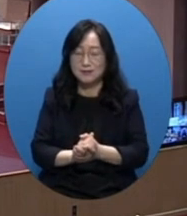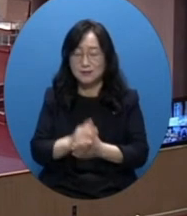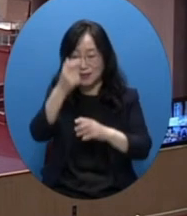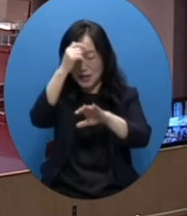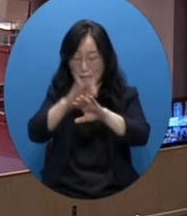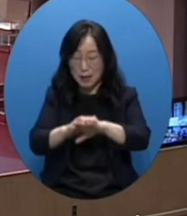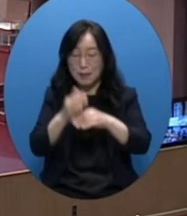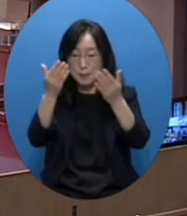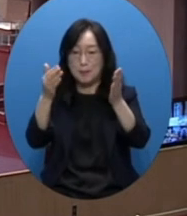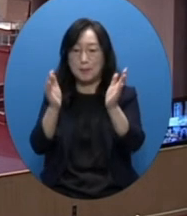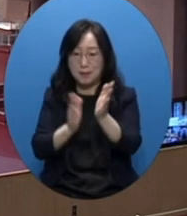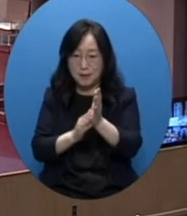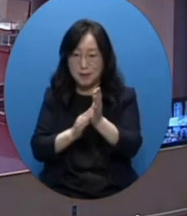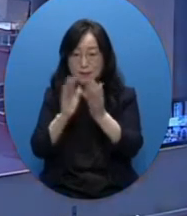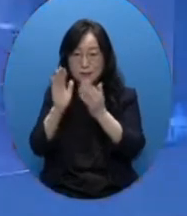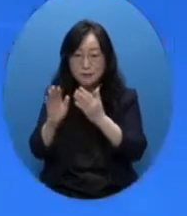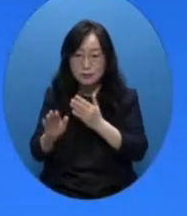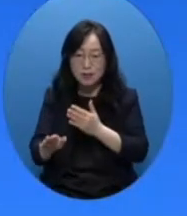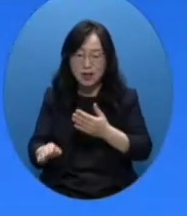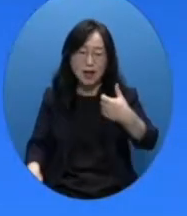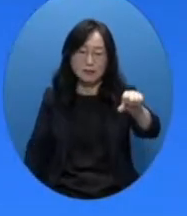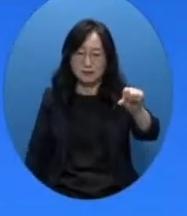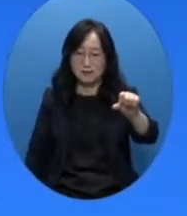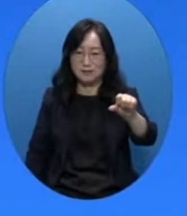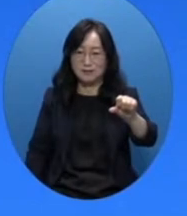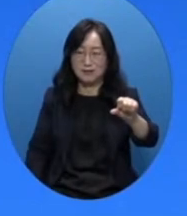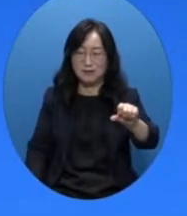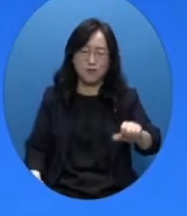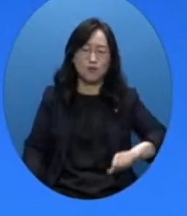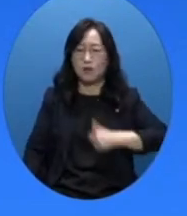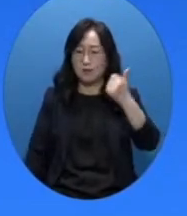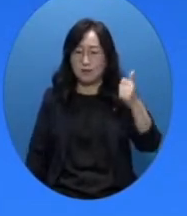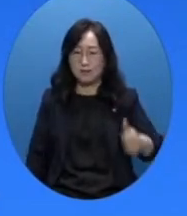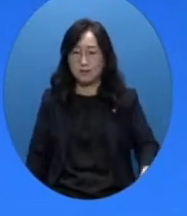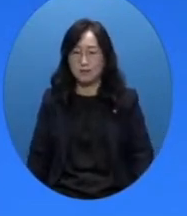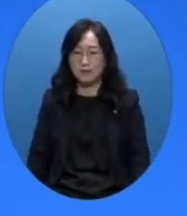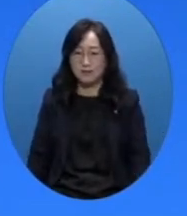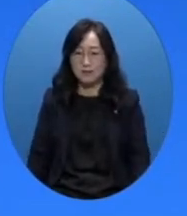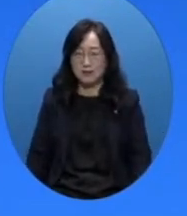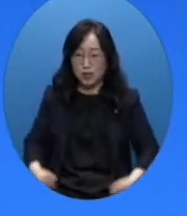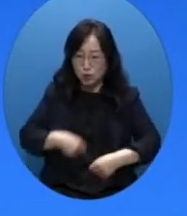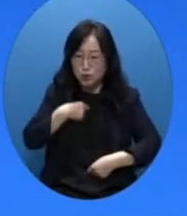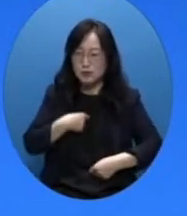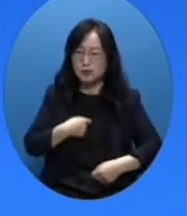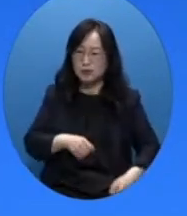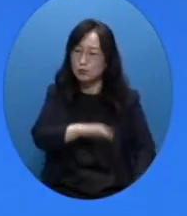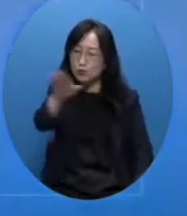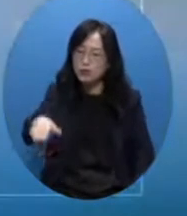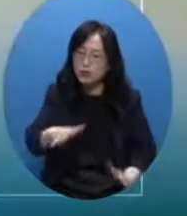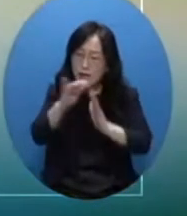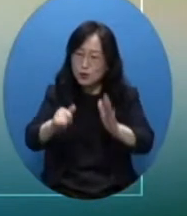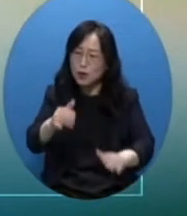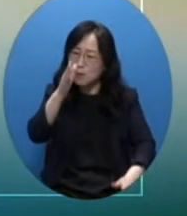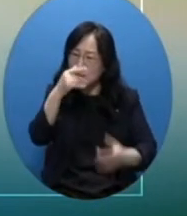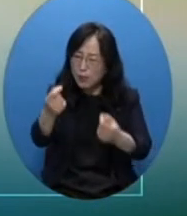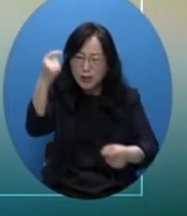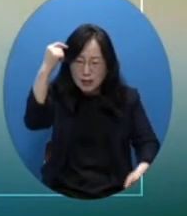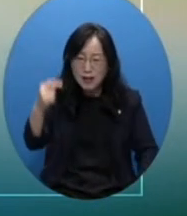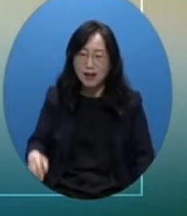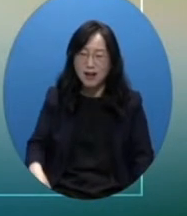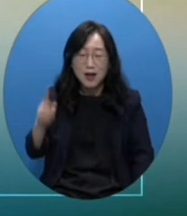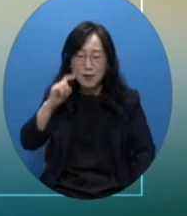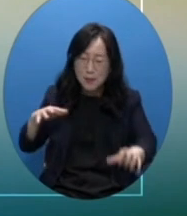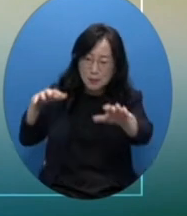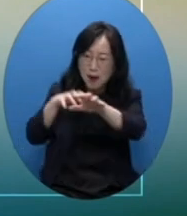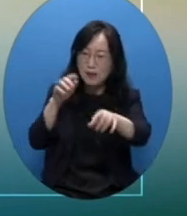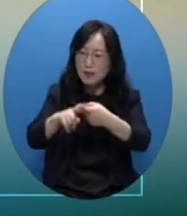예배를 마치자마자 아들이 화를 냈습니다. 솔직히 나는 우리 식구들이 바보 같다고 생각해요. 그런 사고에